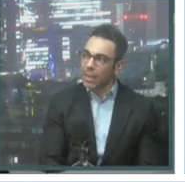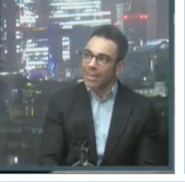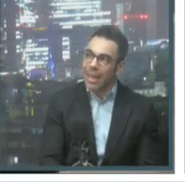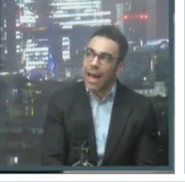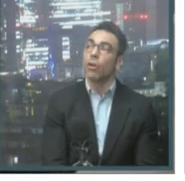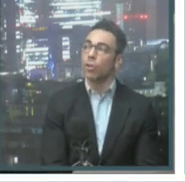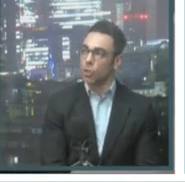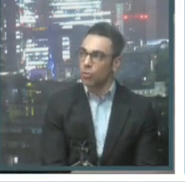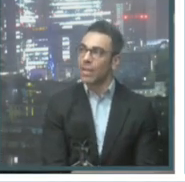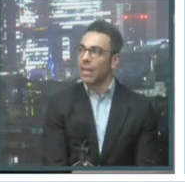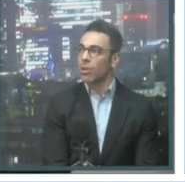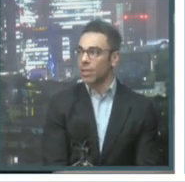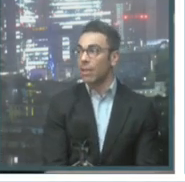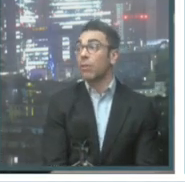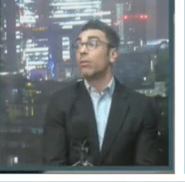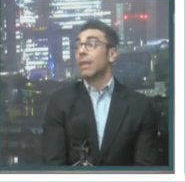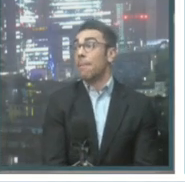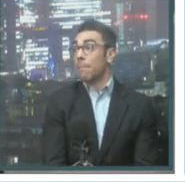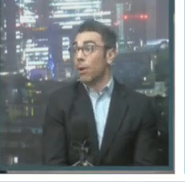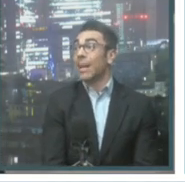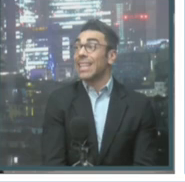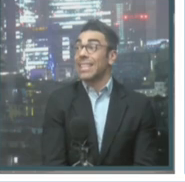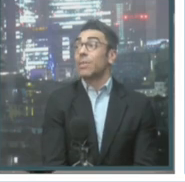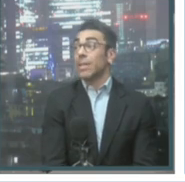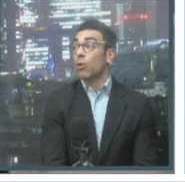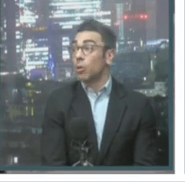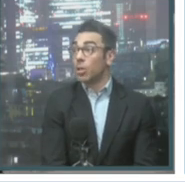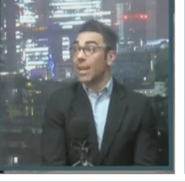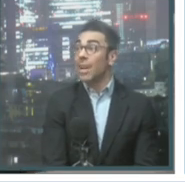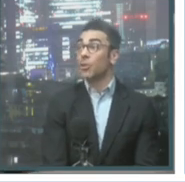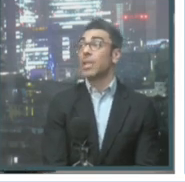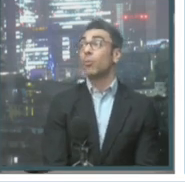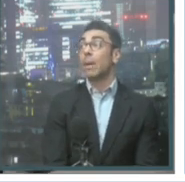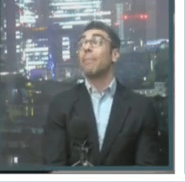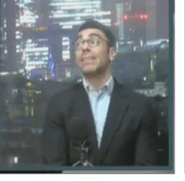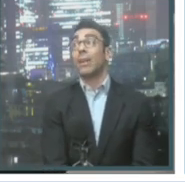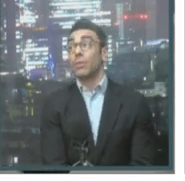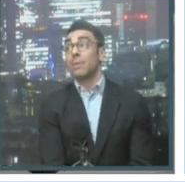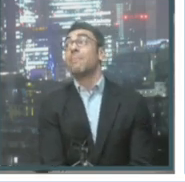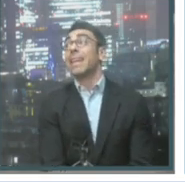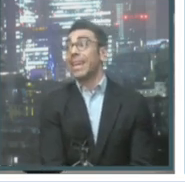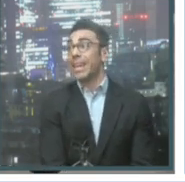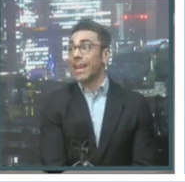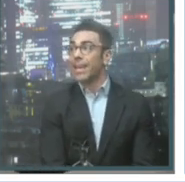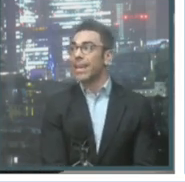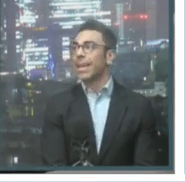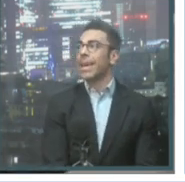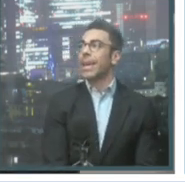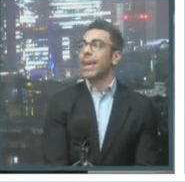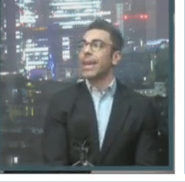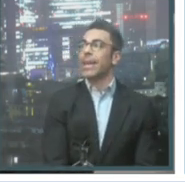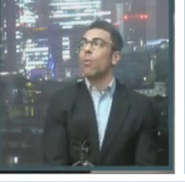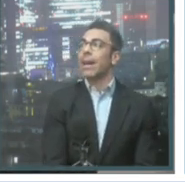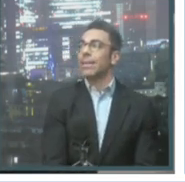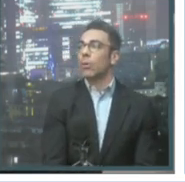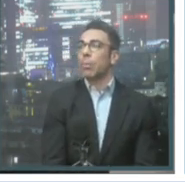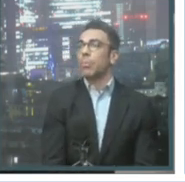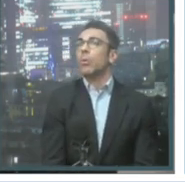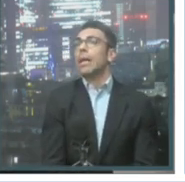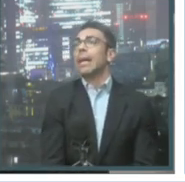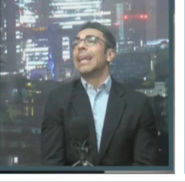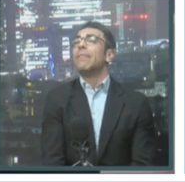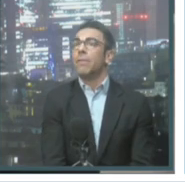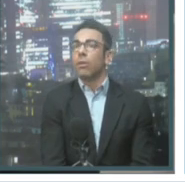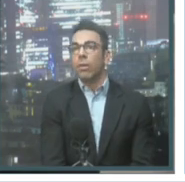quindi in realtà ad oggi sono delle grosse difficoltà però grazie a questa comicità cerchiamo di abbattere queste barriere che riguardano